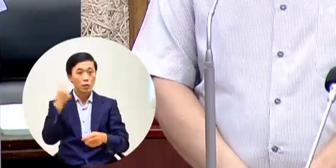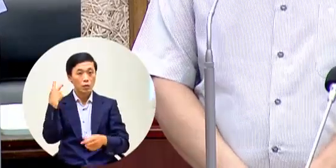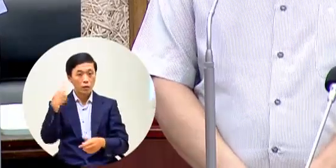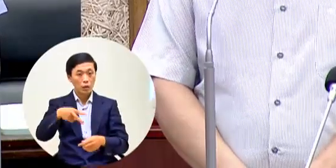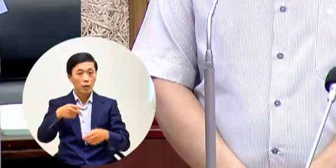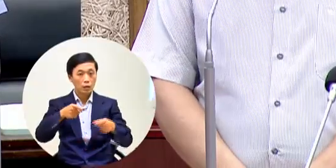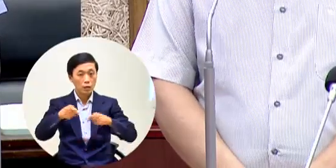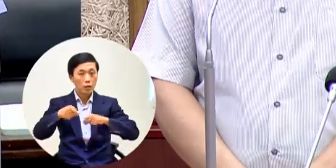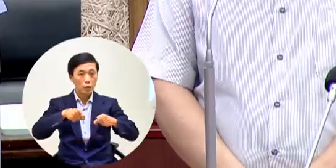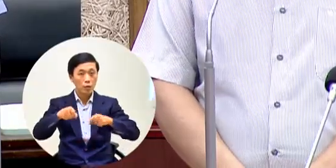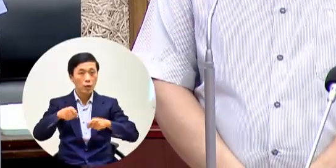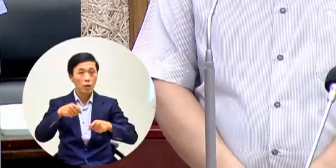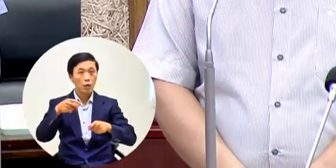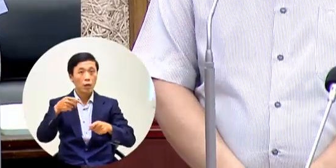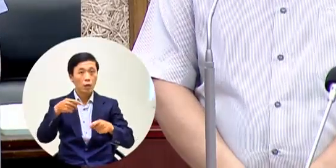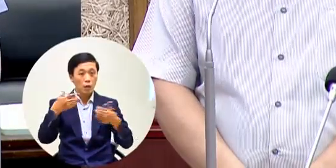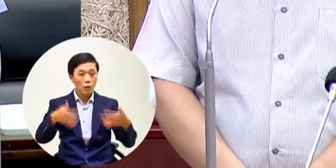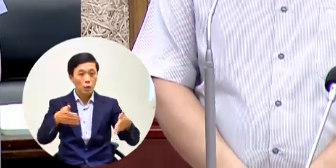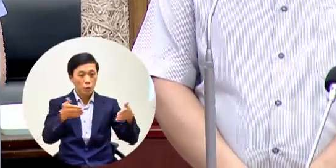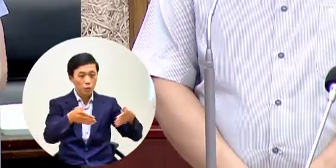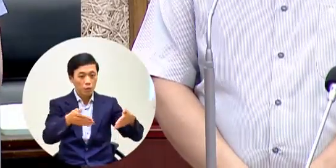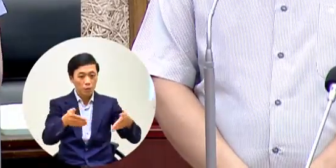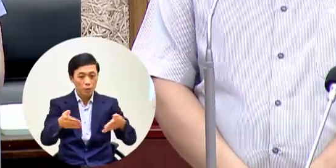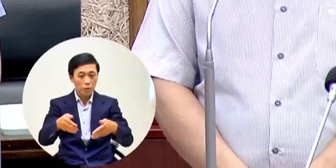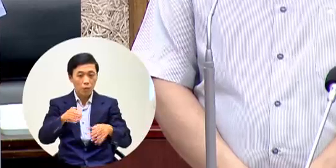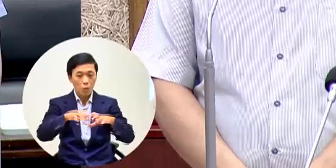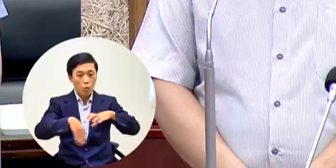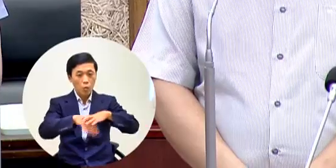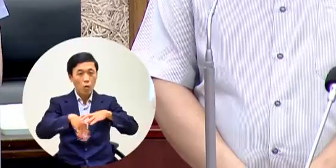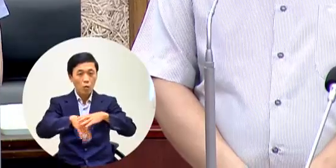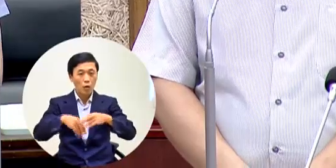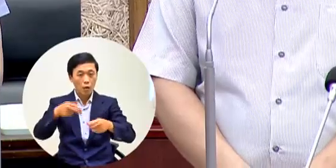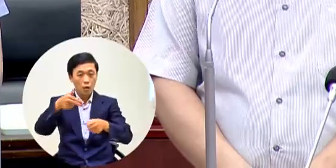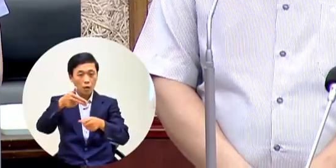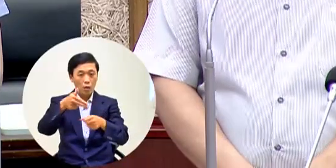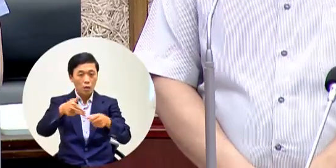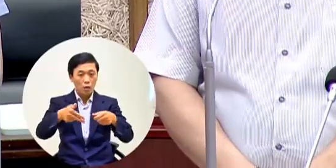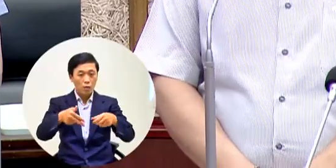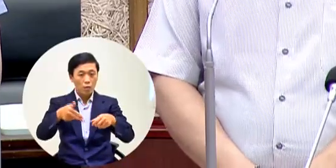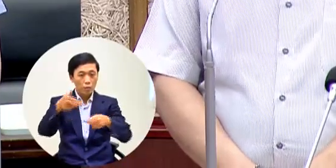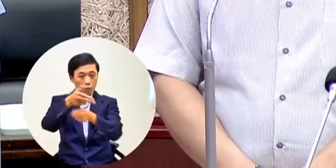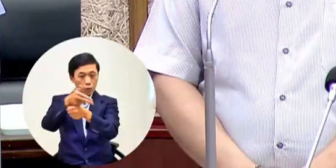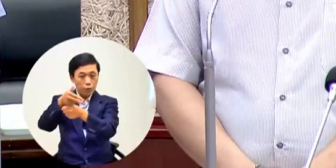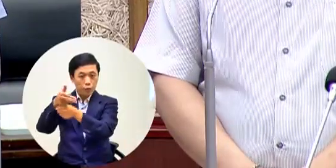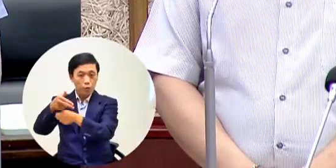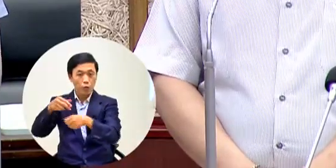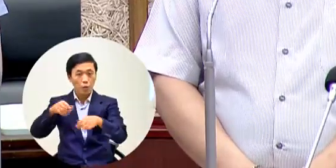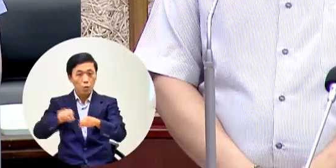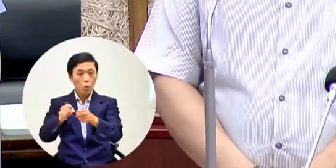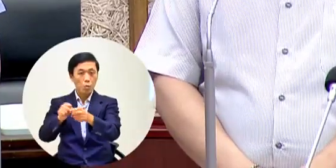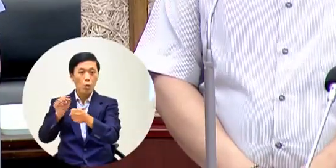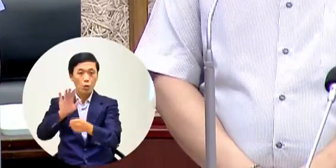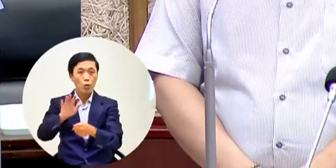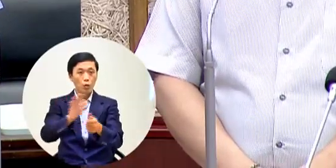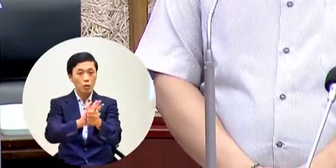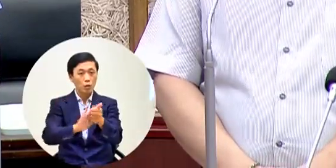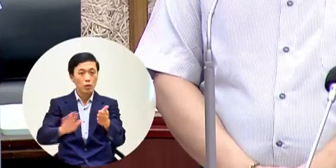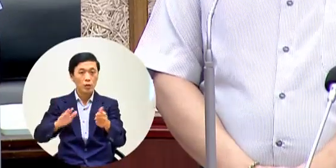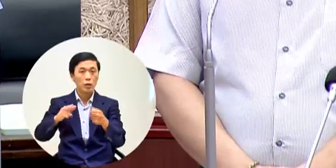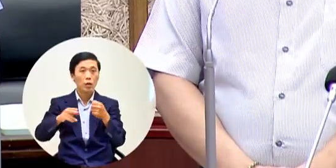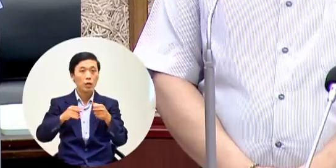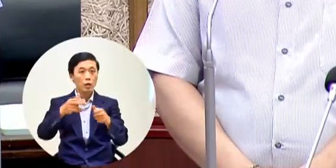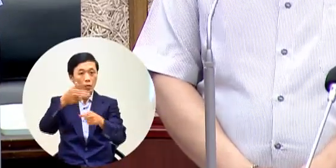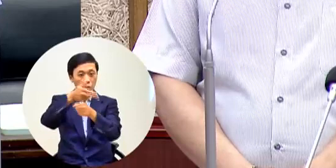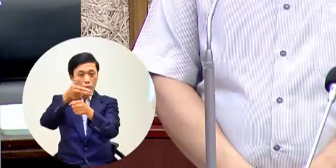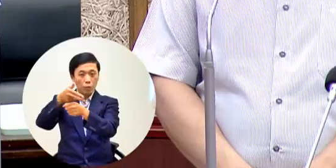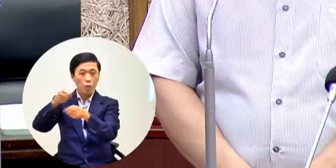啊，计有真侪工程拢去挖到这个监视系统哦，啊，计造成很多里都监视系统坏